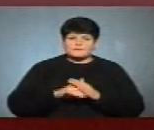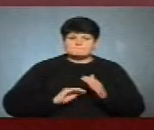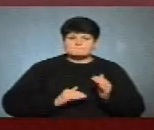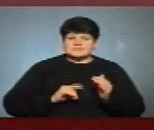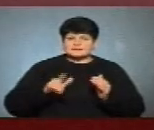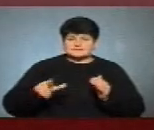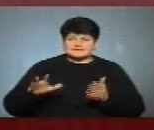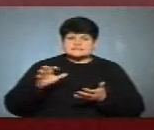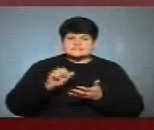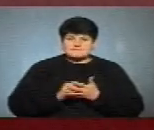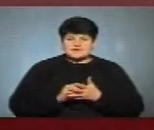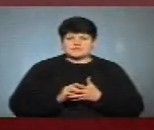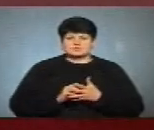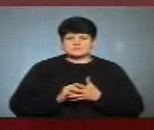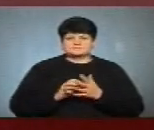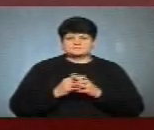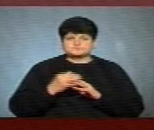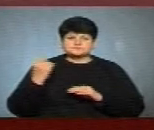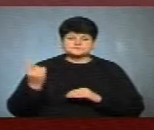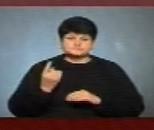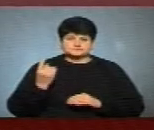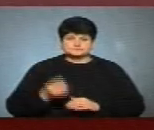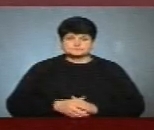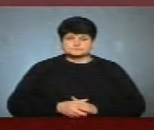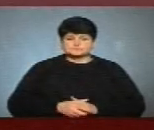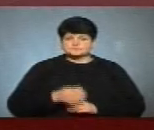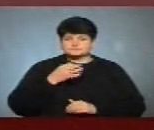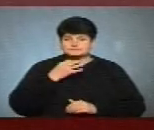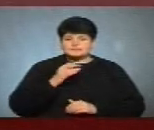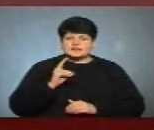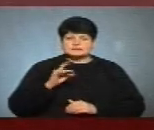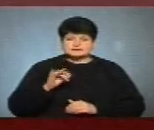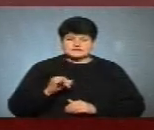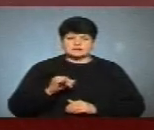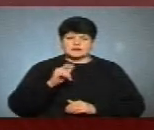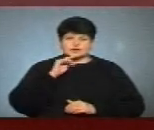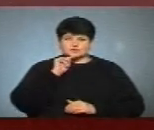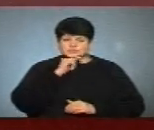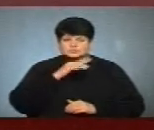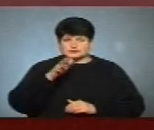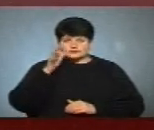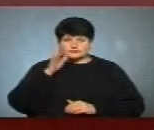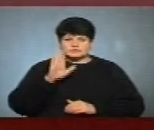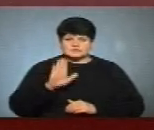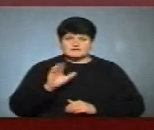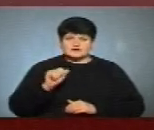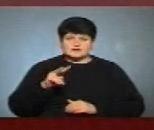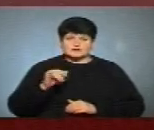які займаються фермерською діяльністю, розповів кандидат економічних наук Західноукраїнського університету Володимир